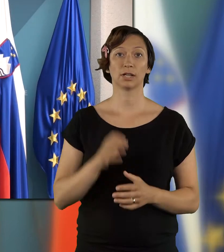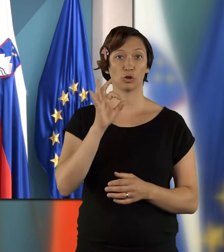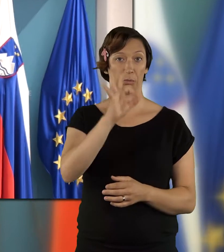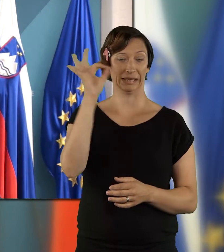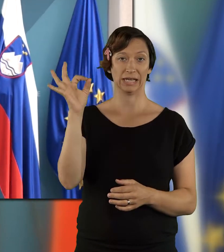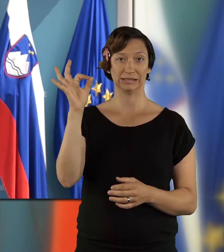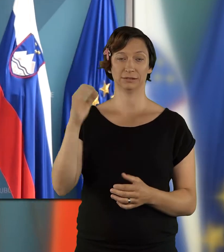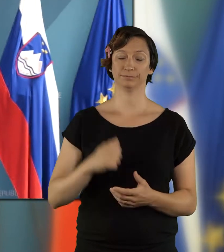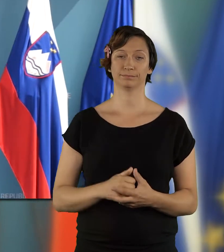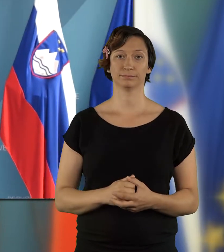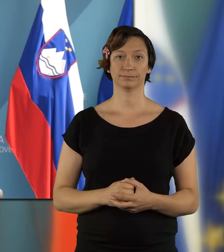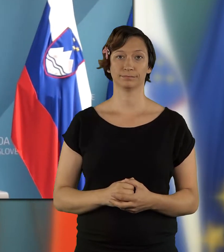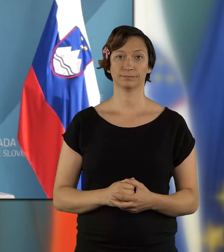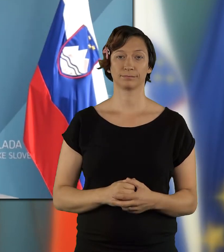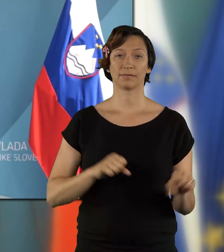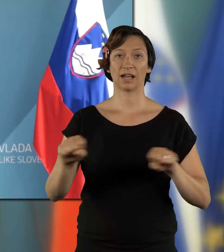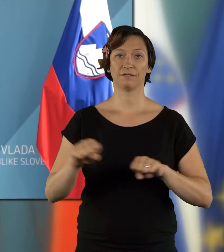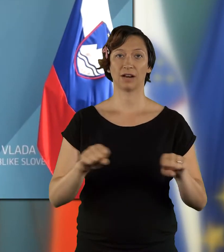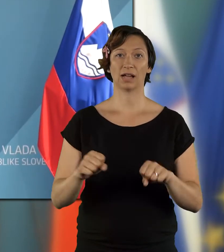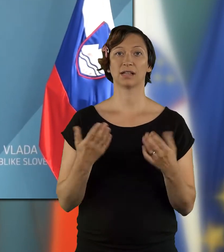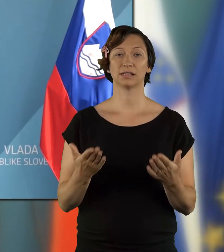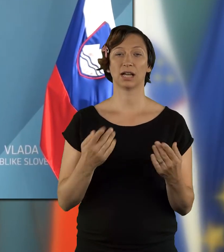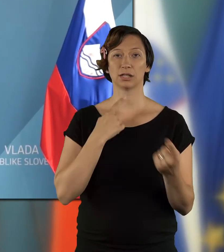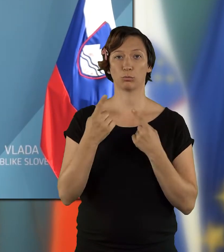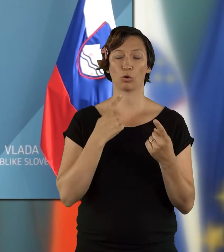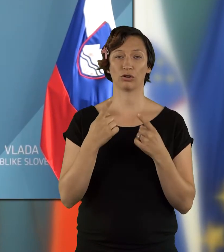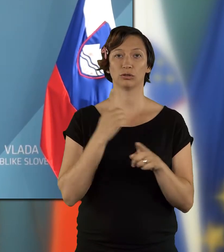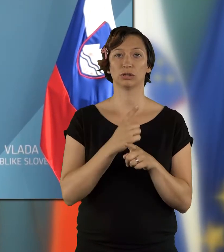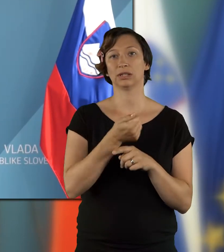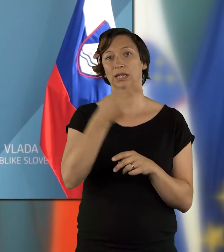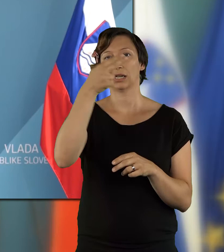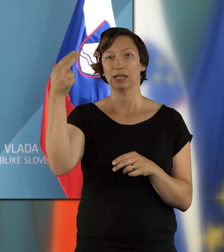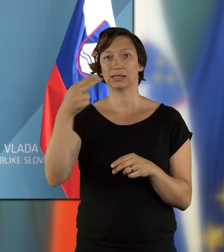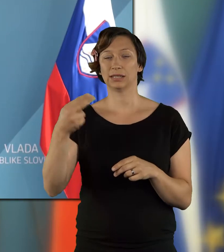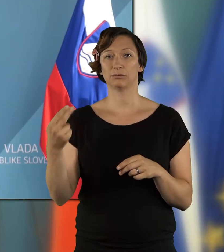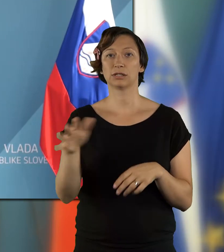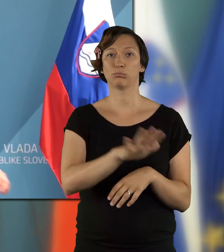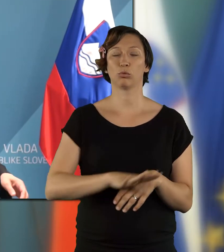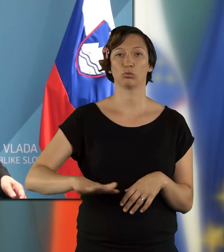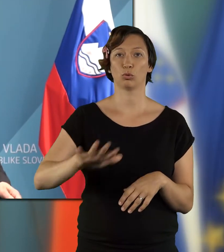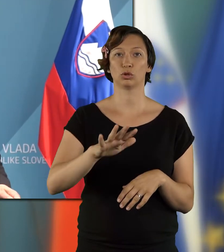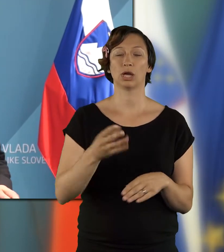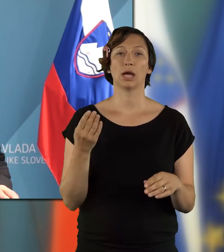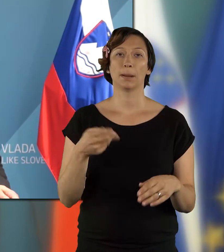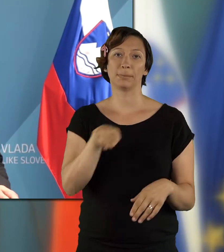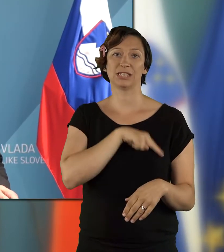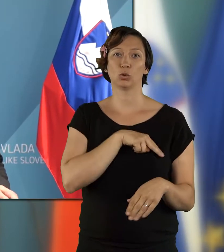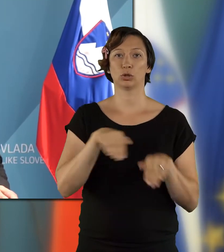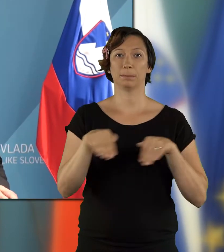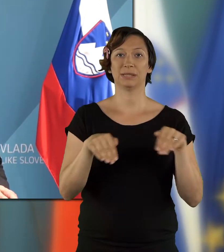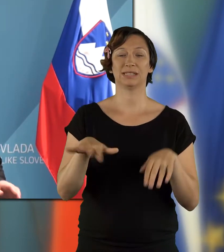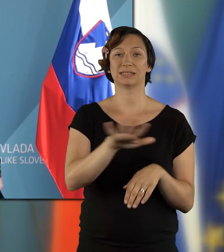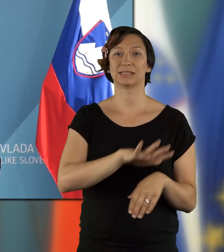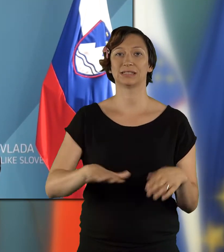Dober dan. Vlada je danes obravnavala nekaj tem tudi z področja pristojnosti Ministrstva